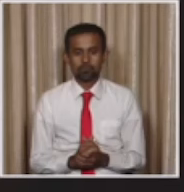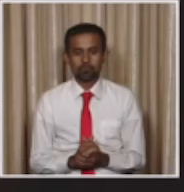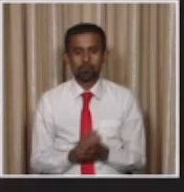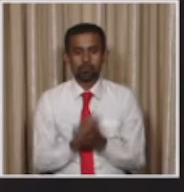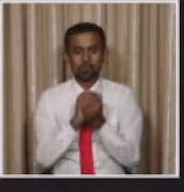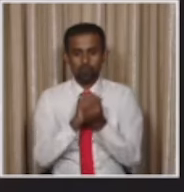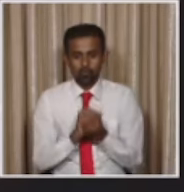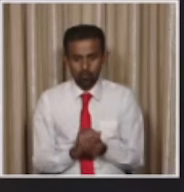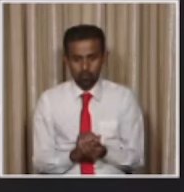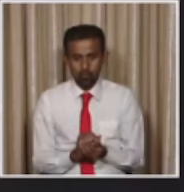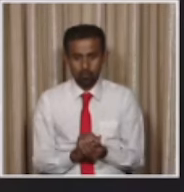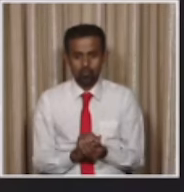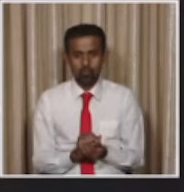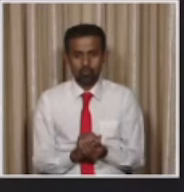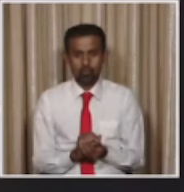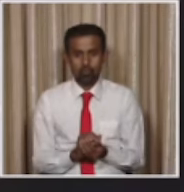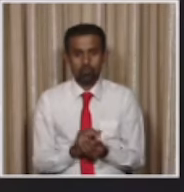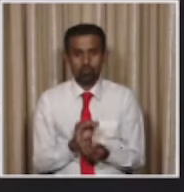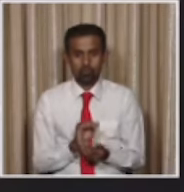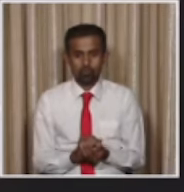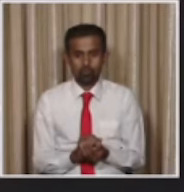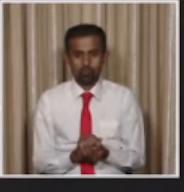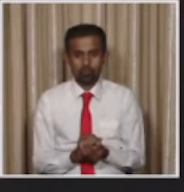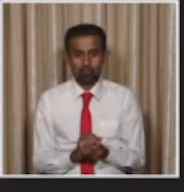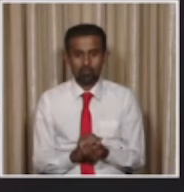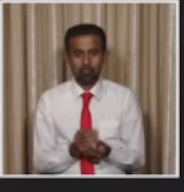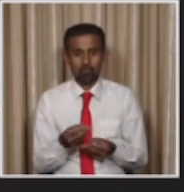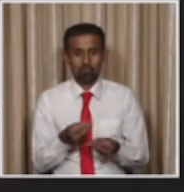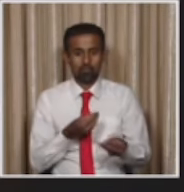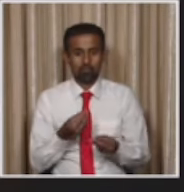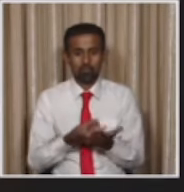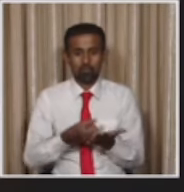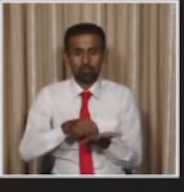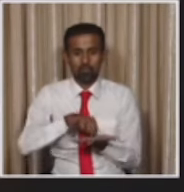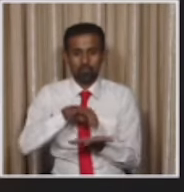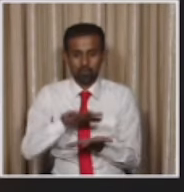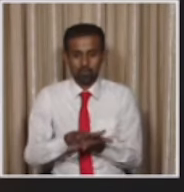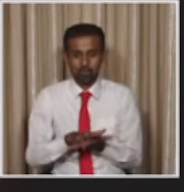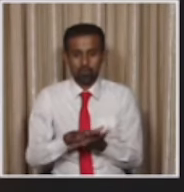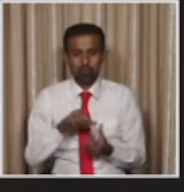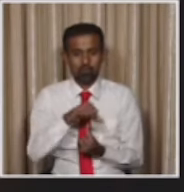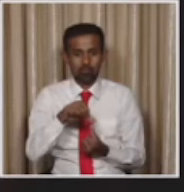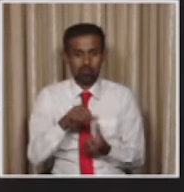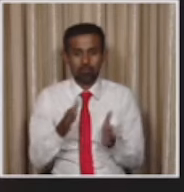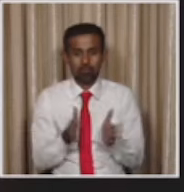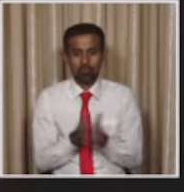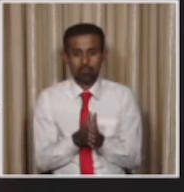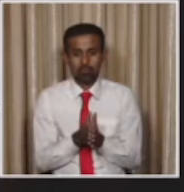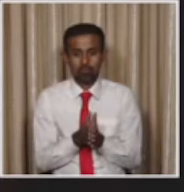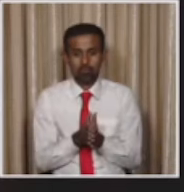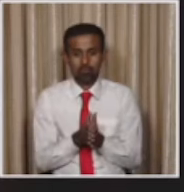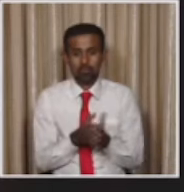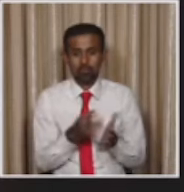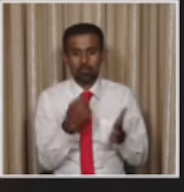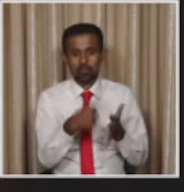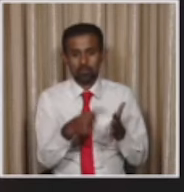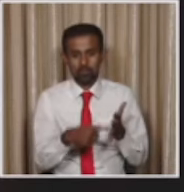Surakshita lat ganadanu liya padanchi kirime adhikariya tulu karana